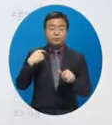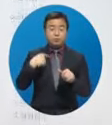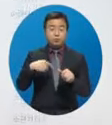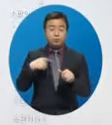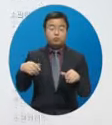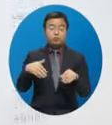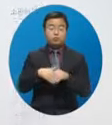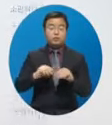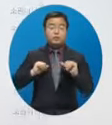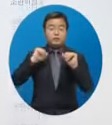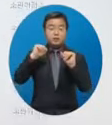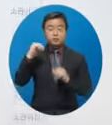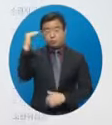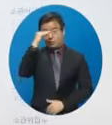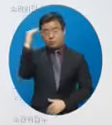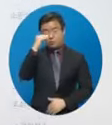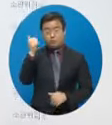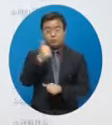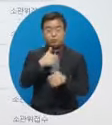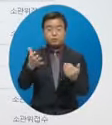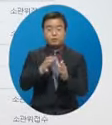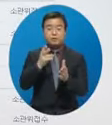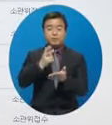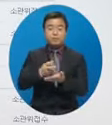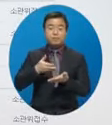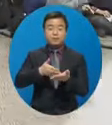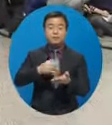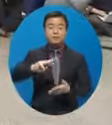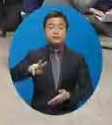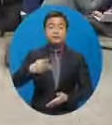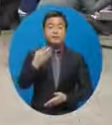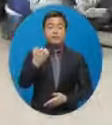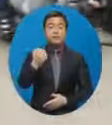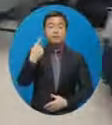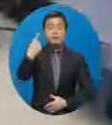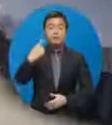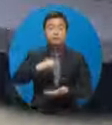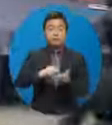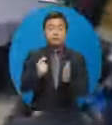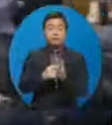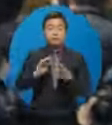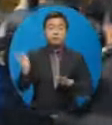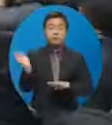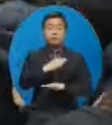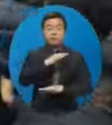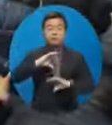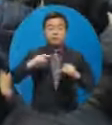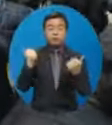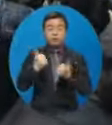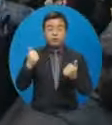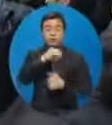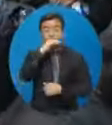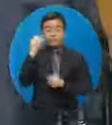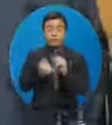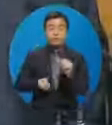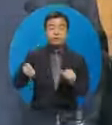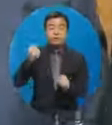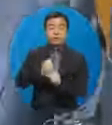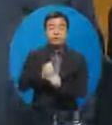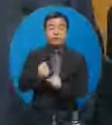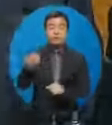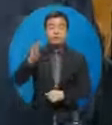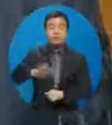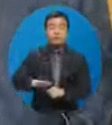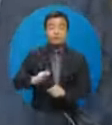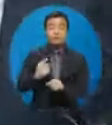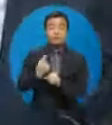교육문화체육관광위원회에 접수된 법률안은 모두 391건. 오늘부터 국회가 정상화됐지만 내년 예산안과